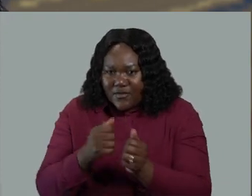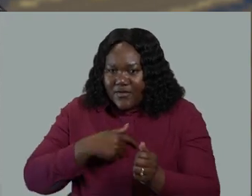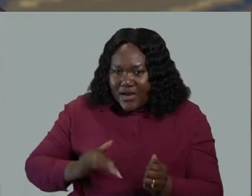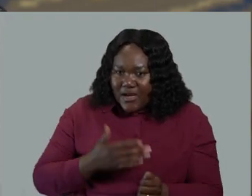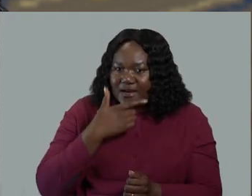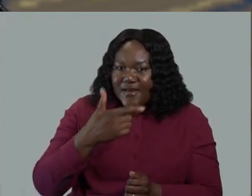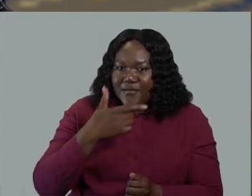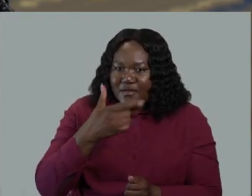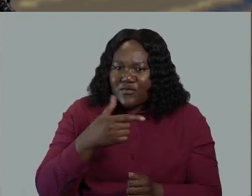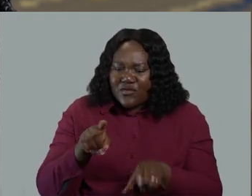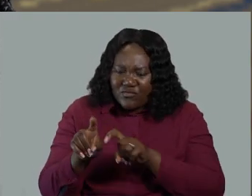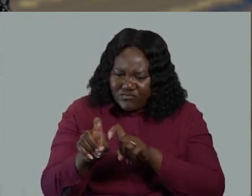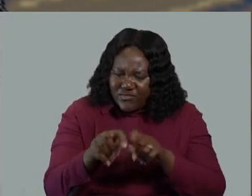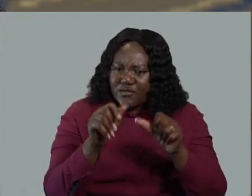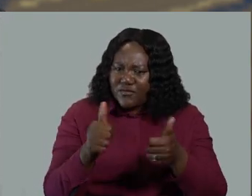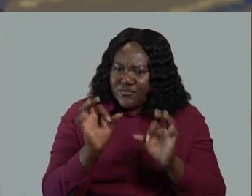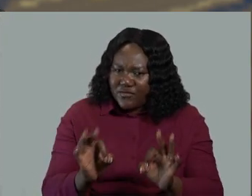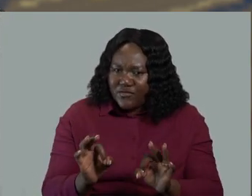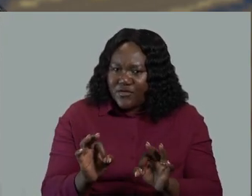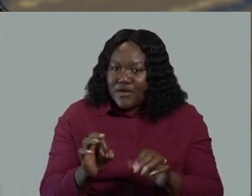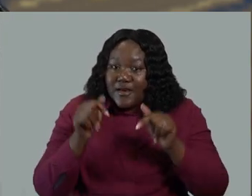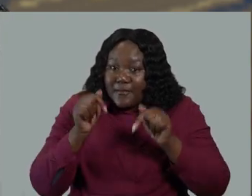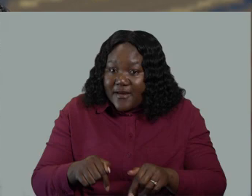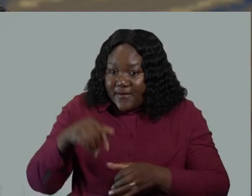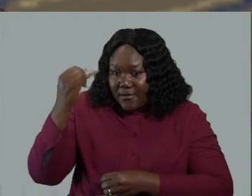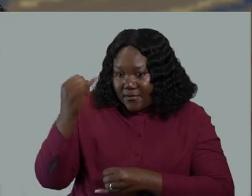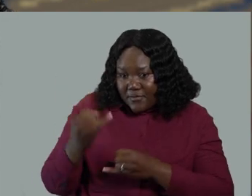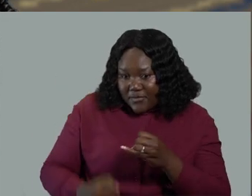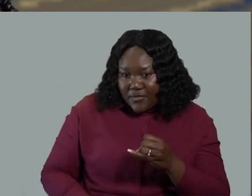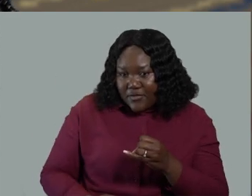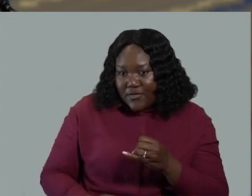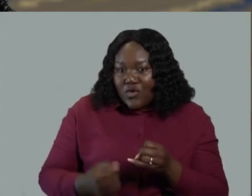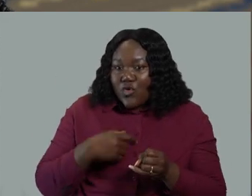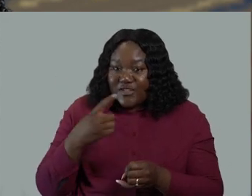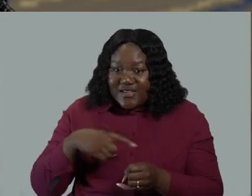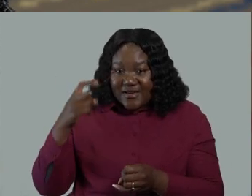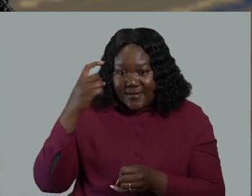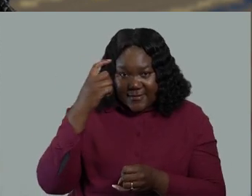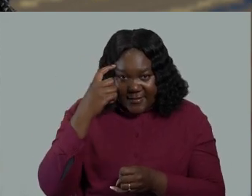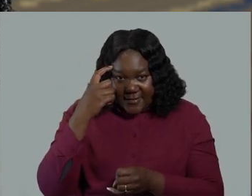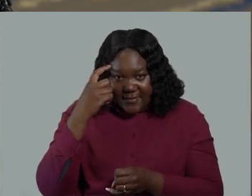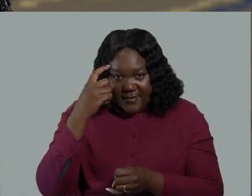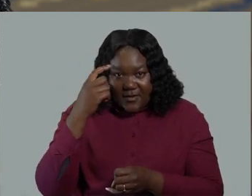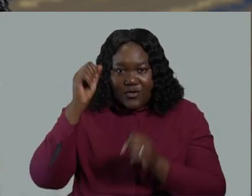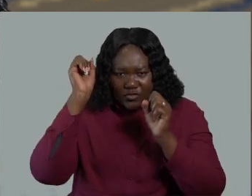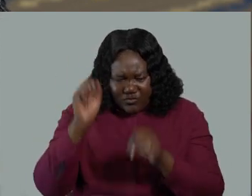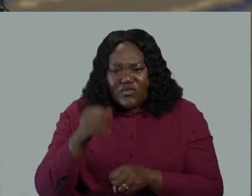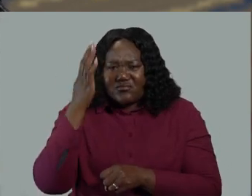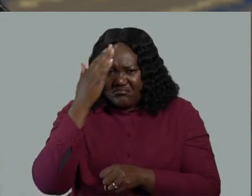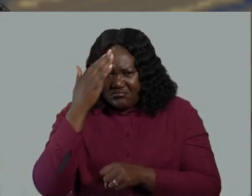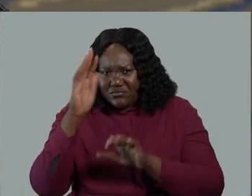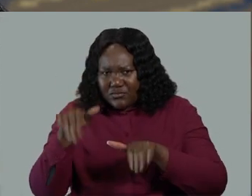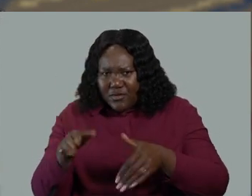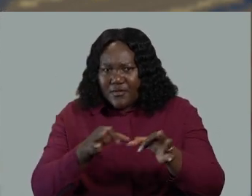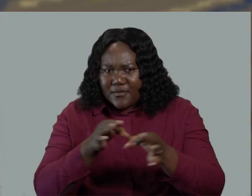yetu yonena, nandi mu pandule sho mwa landula nawa, otweya pehwiyo loshilongwa shetu shonena nondi inekela otamu ka